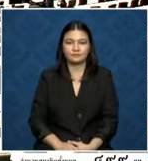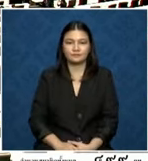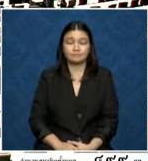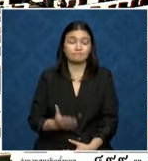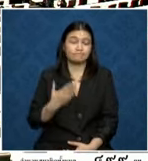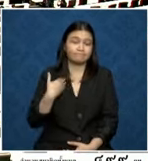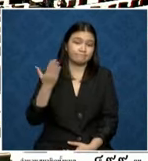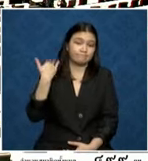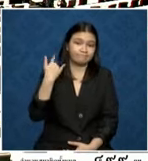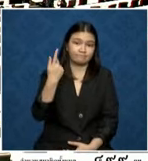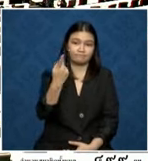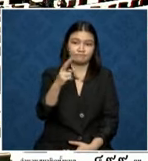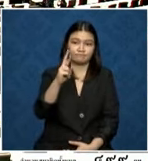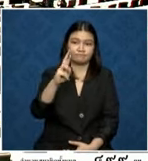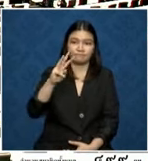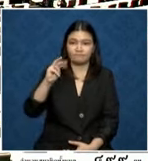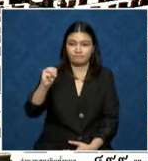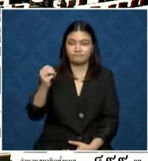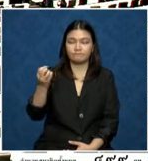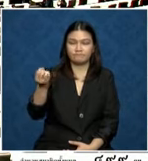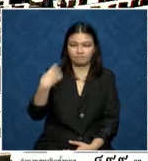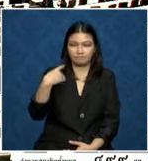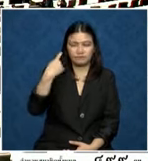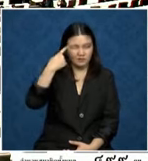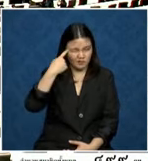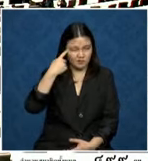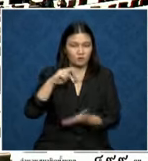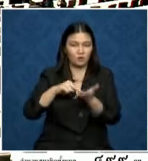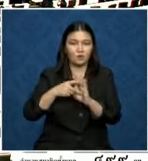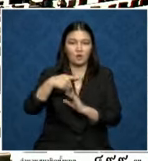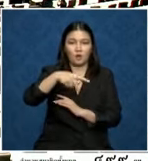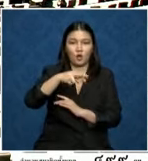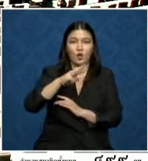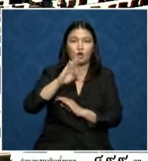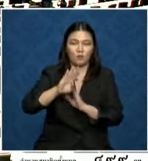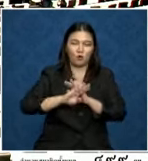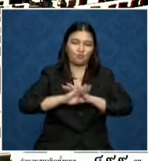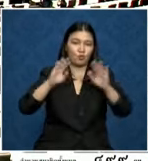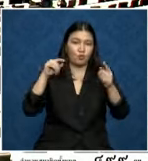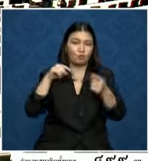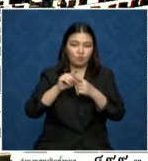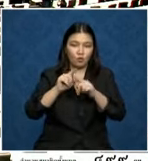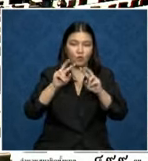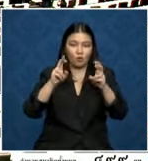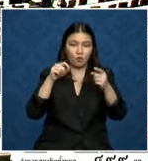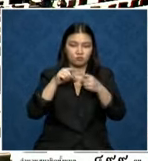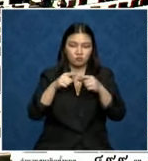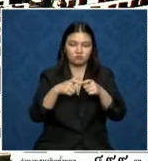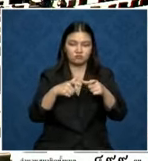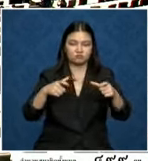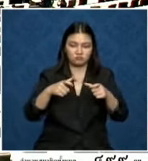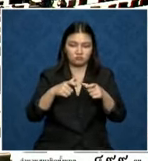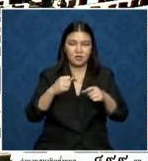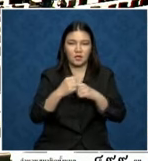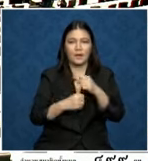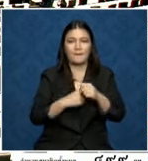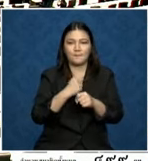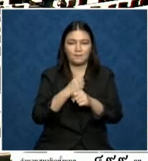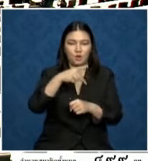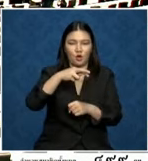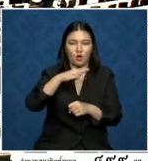นตรีได้เสนอพระราชบัญญัติยกเลิกพระราชบัญญัติว่าด้วยความผิดอันเกิดจากการใช้เช็คพ.ศ. 2534นั้น